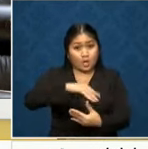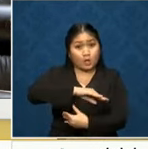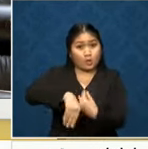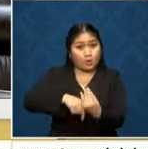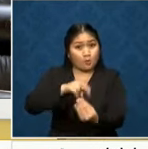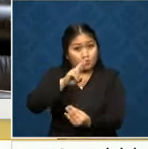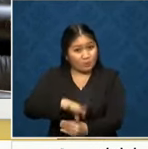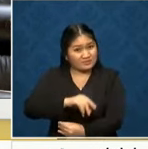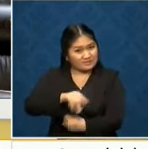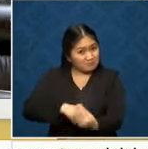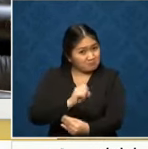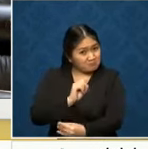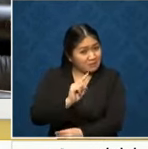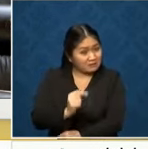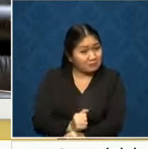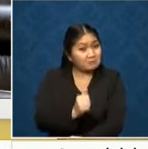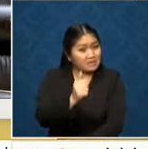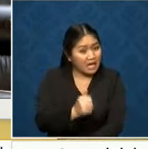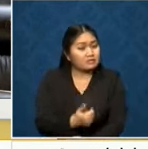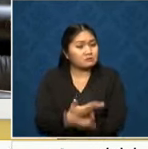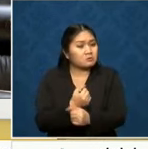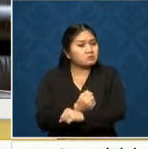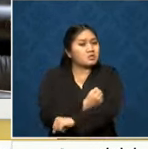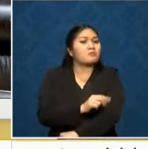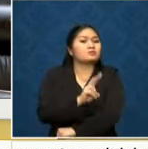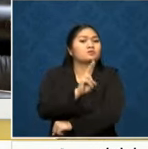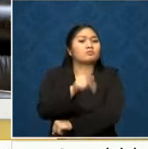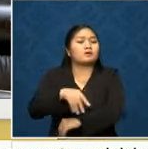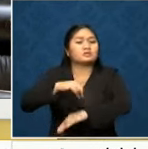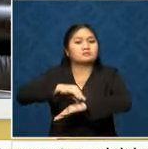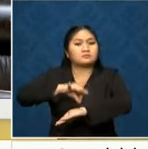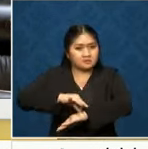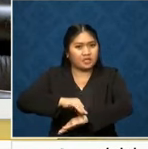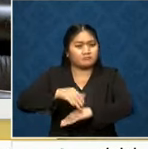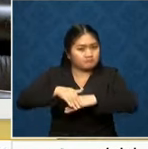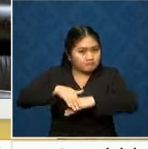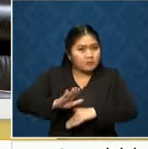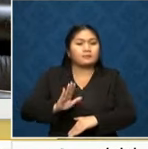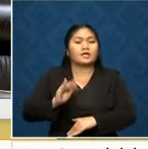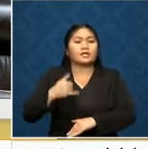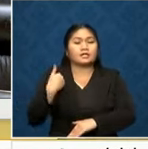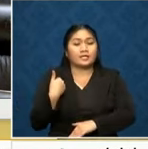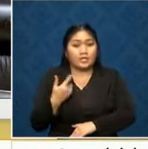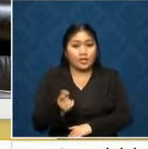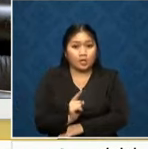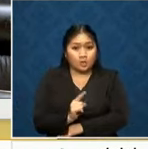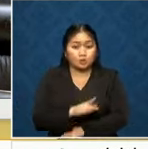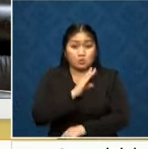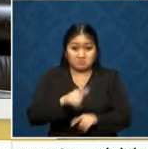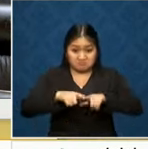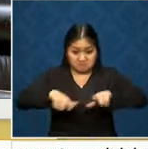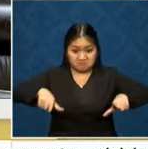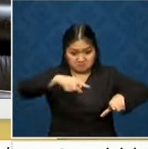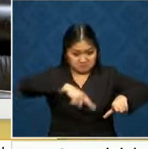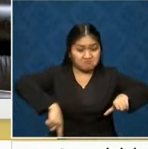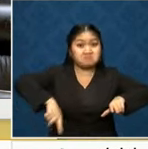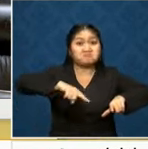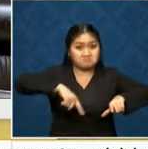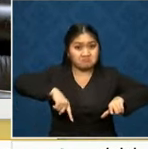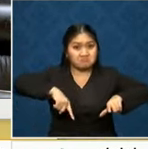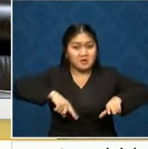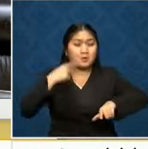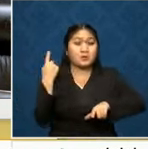ที่เพราะจะมีการจ้างงานที่ไม่ต่ำกว่า 2,000 ตำแหน่งต่อละสถานประกอบการและหากมีพื้นที่ในสถานที่ท่องเที่